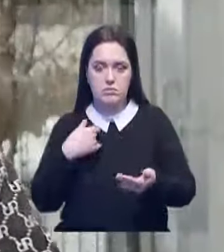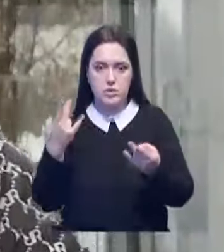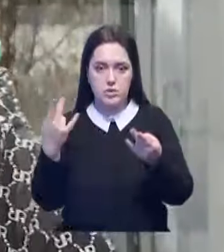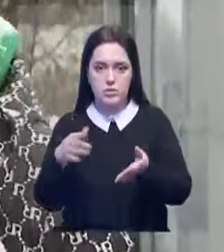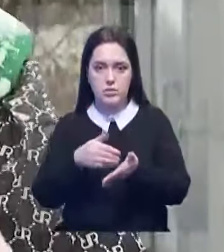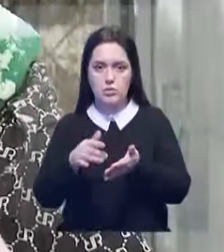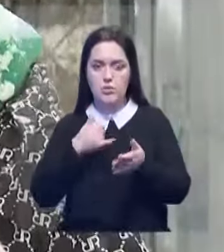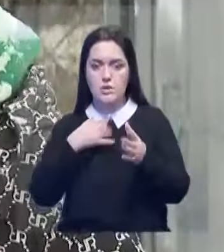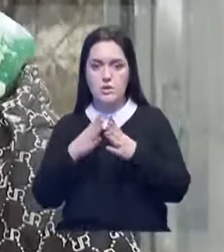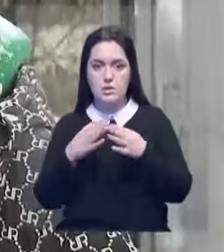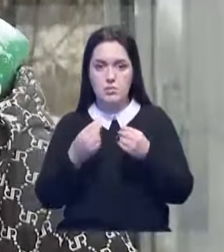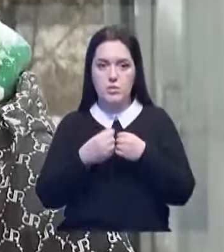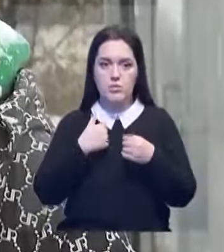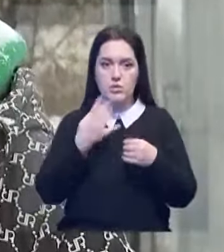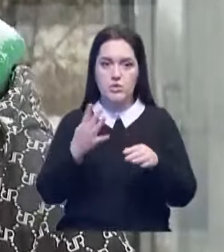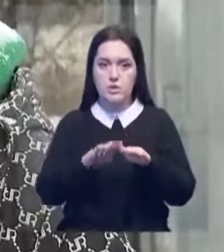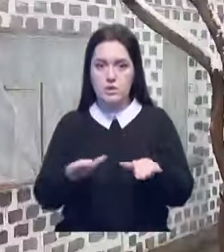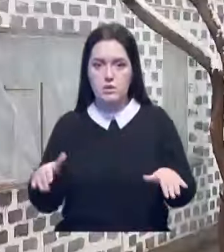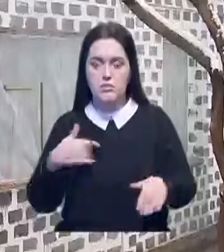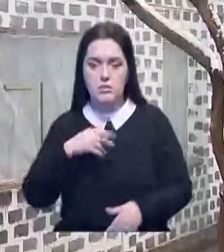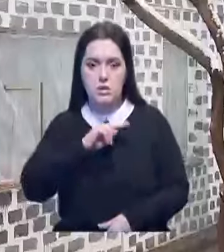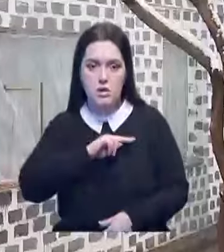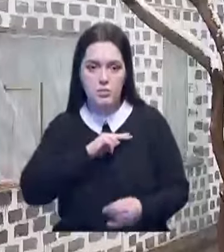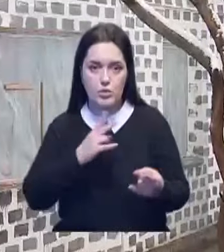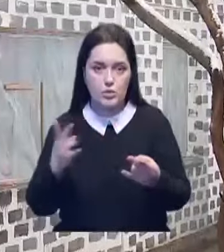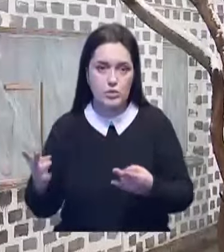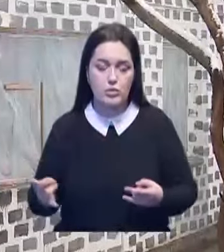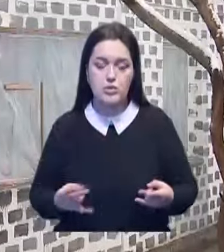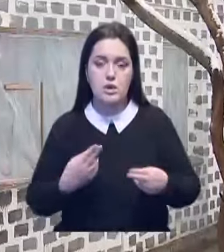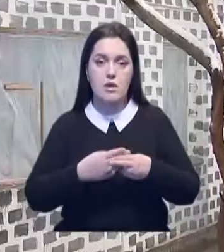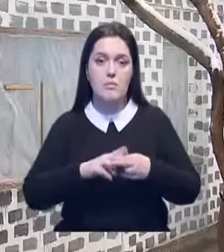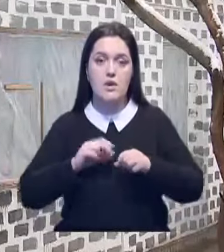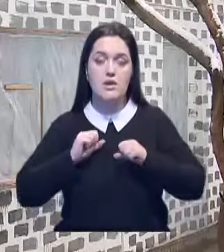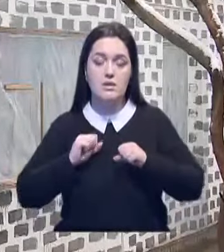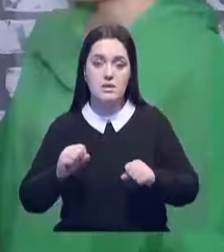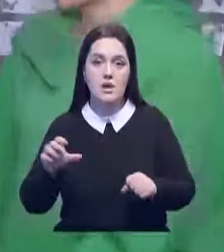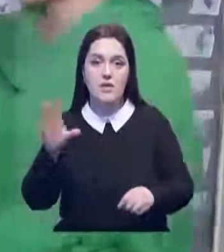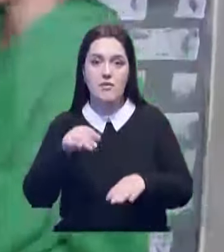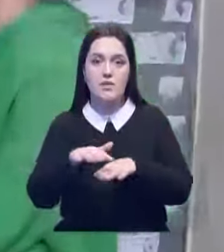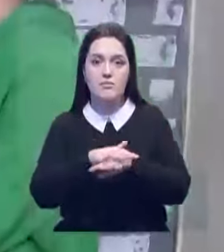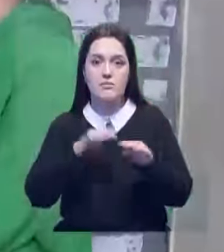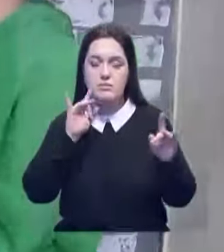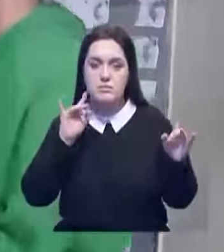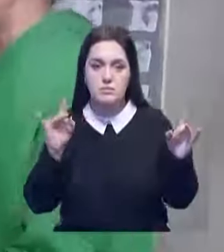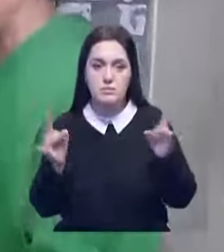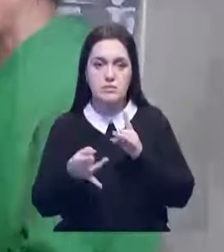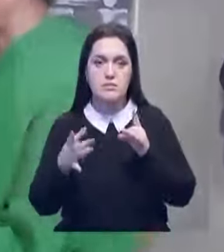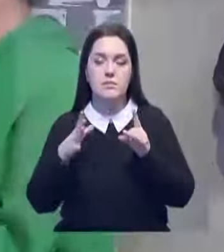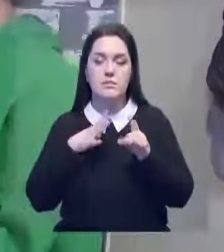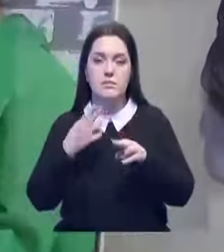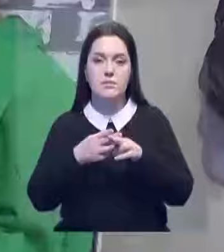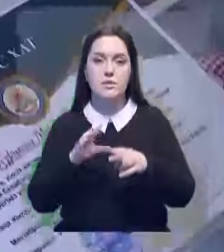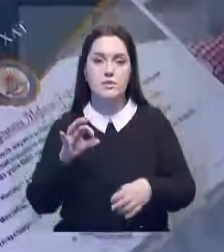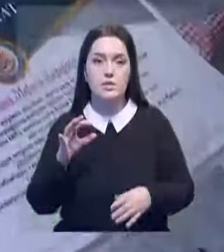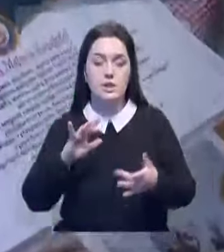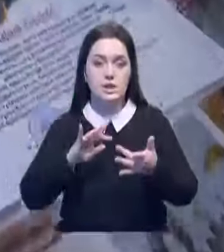меня семья, у меня четверо детей, у меня муж, мне работать надо. Героический поступок женщины вызвал общественный резонанс. Сначала подключили